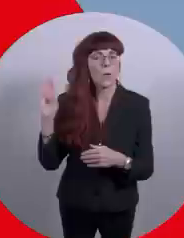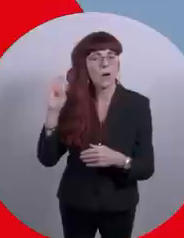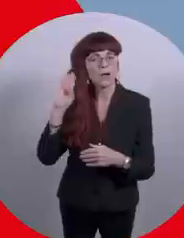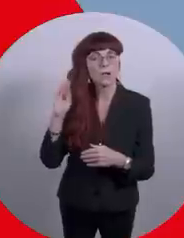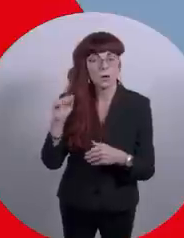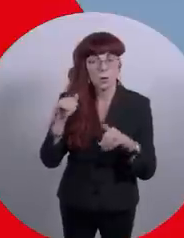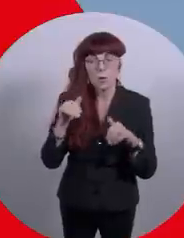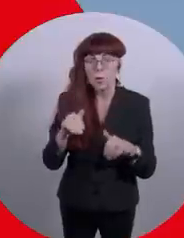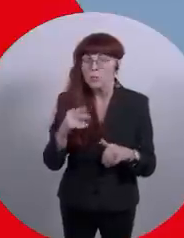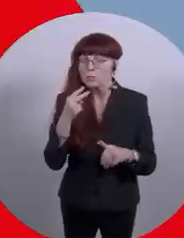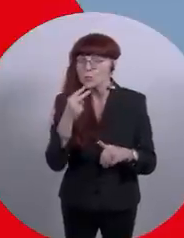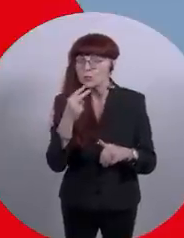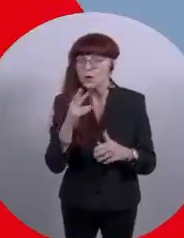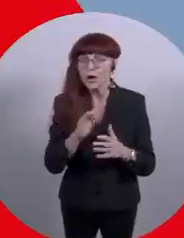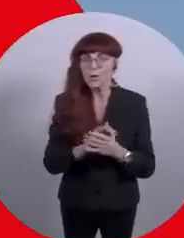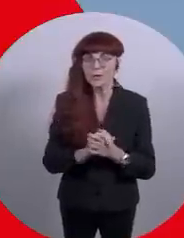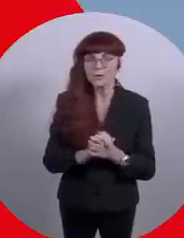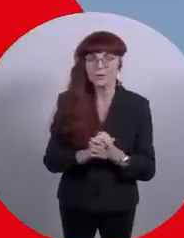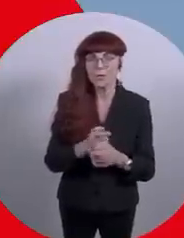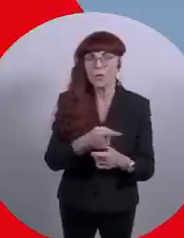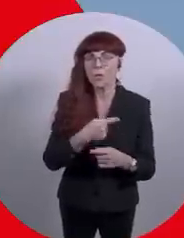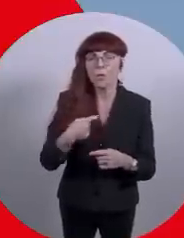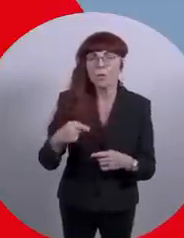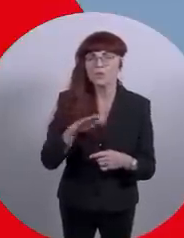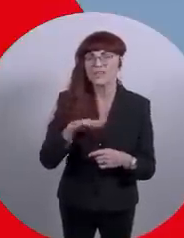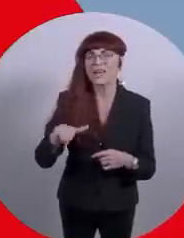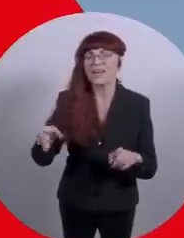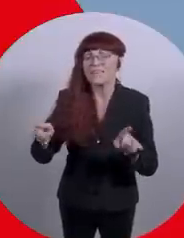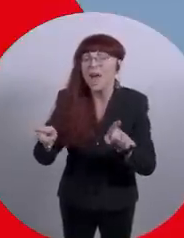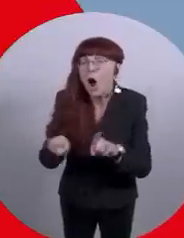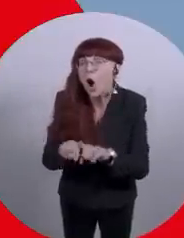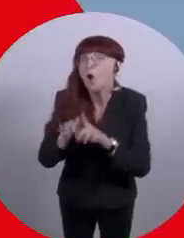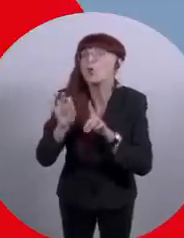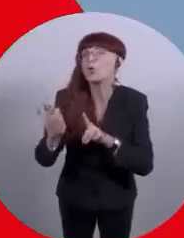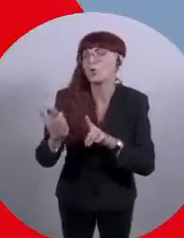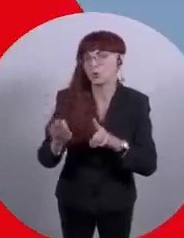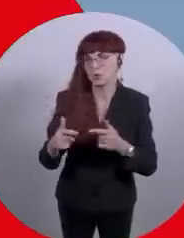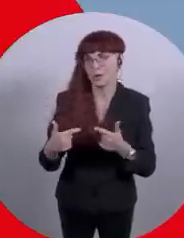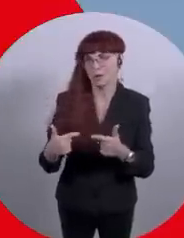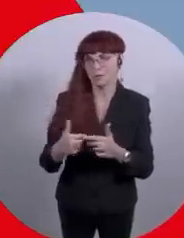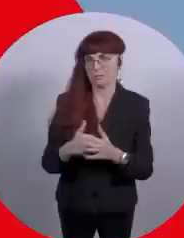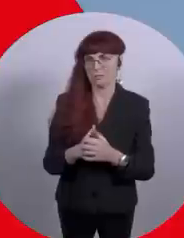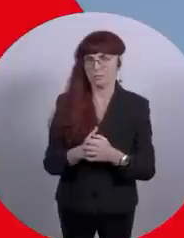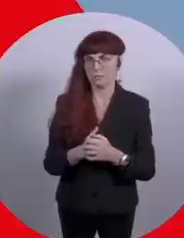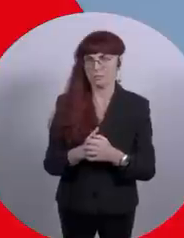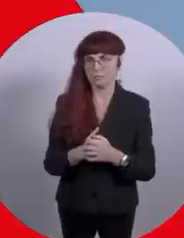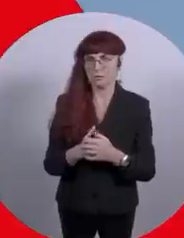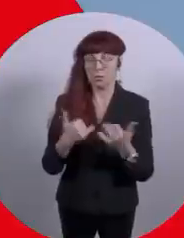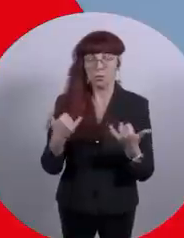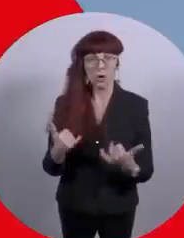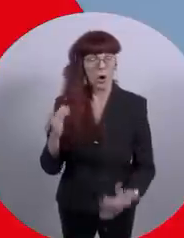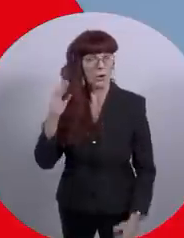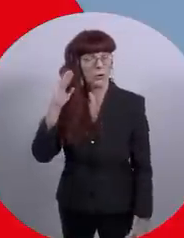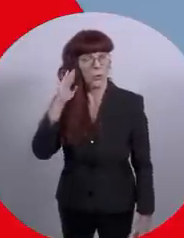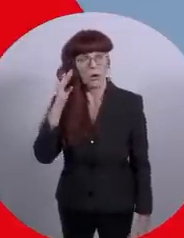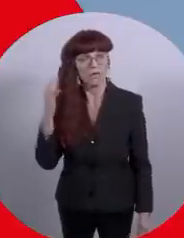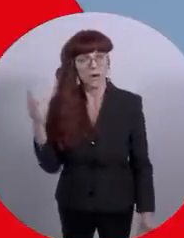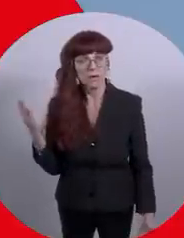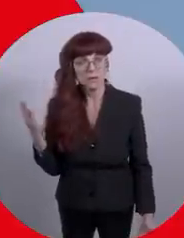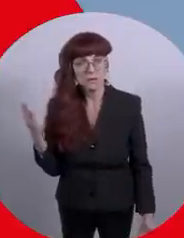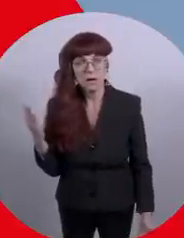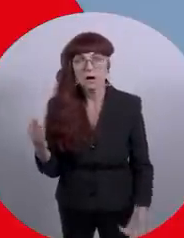wir müssen schauen dass unseren Kindern auch gut geht und heute höre ich